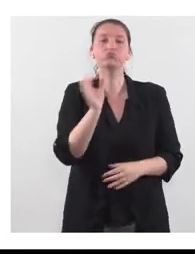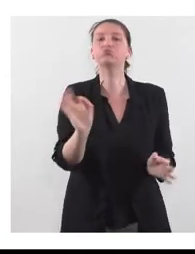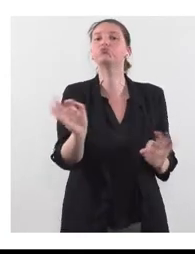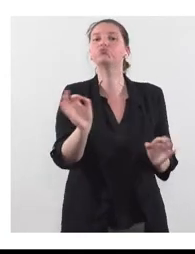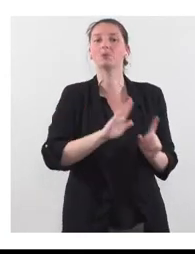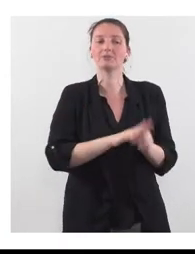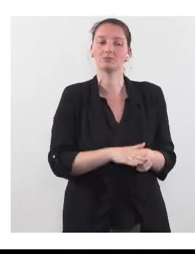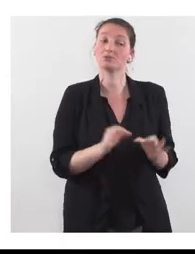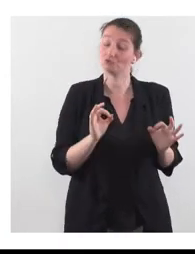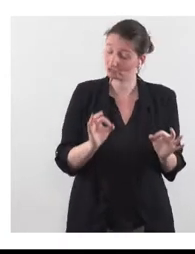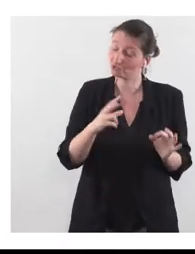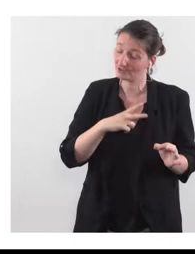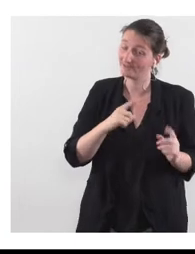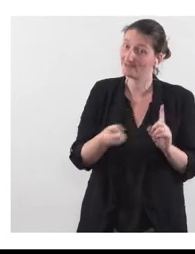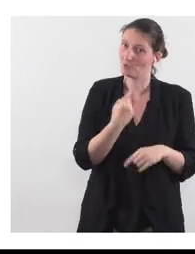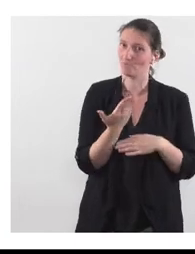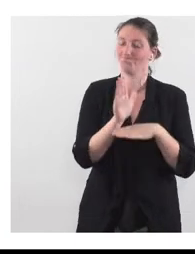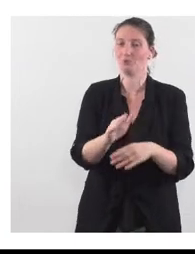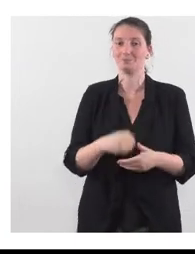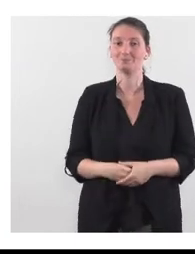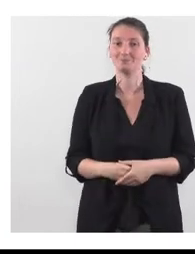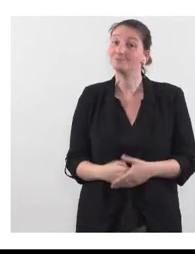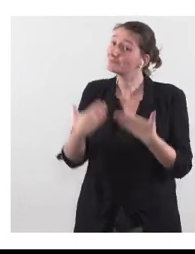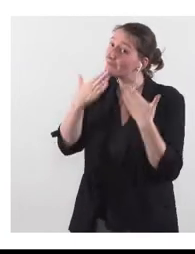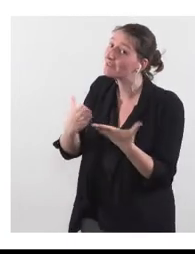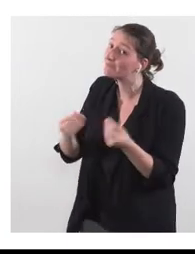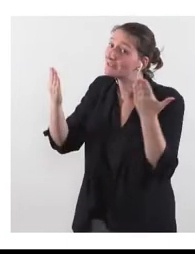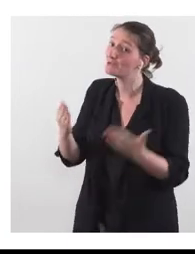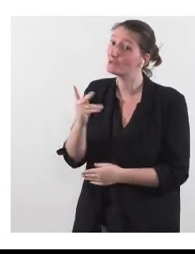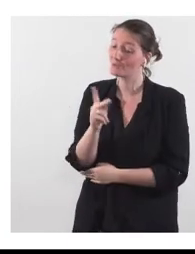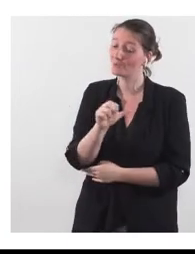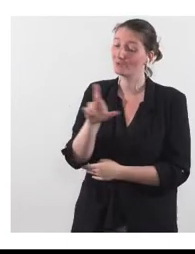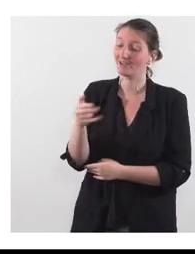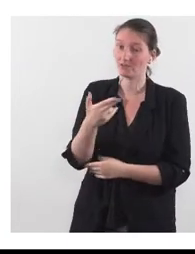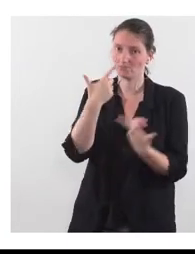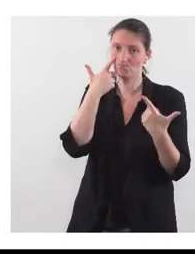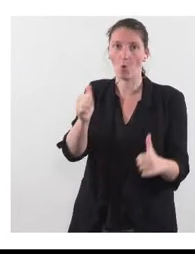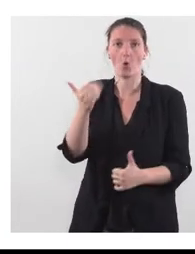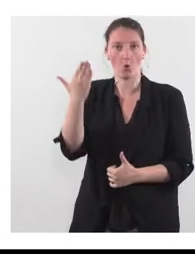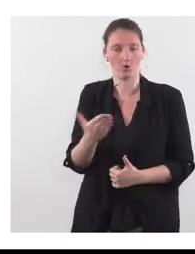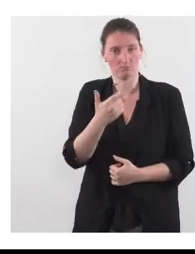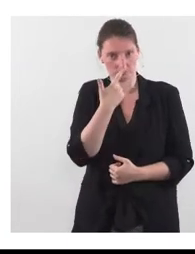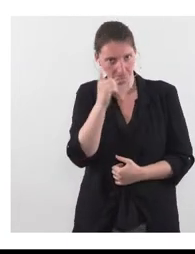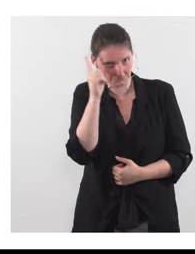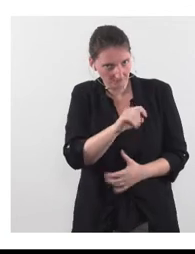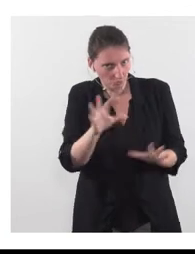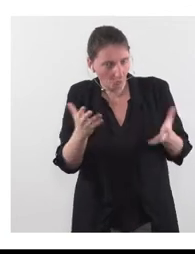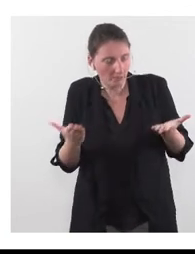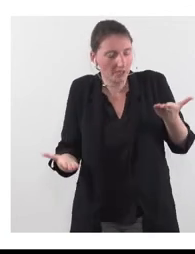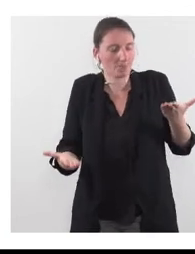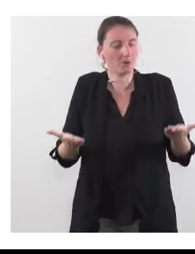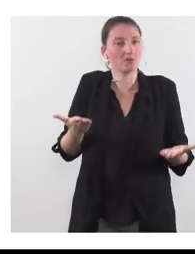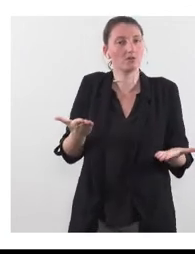part. Merci beaucoup, Karine. Nous voyons ici clairement la difficulté à trouver cet équilibre